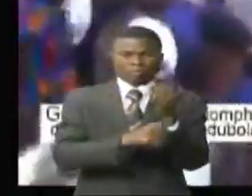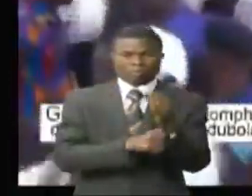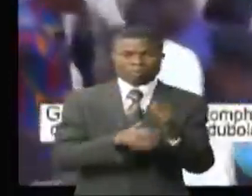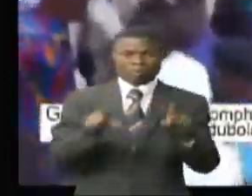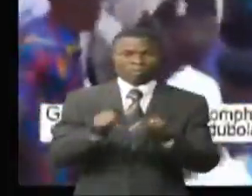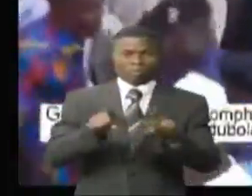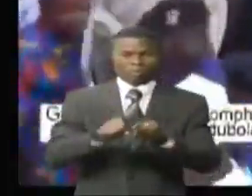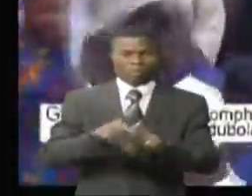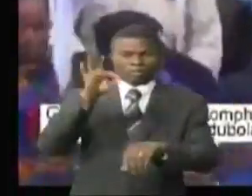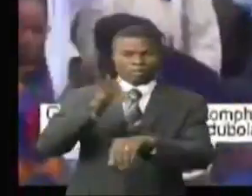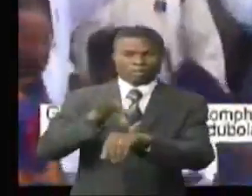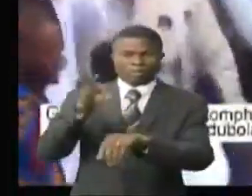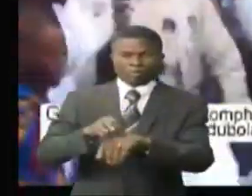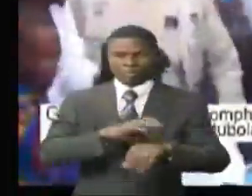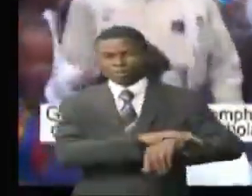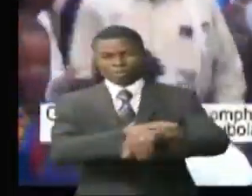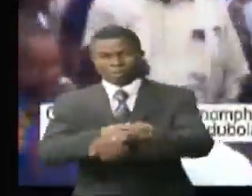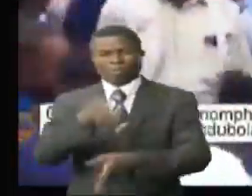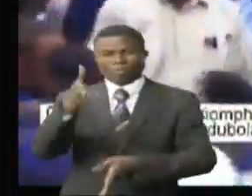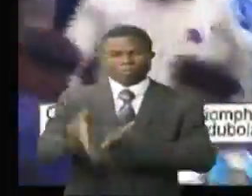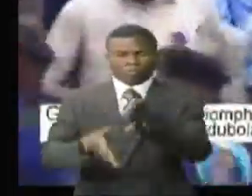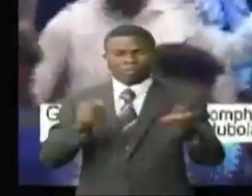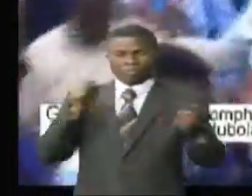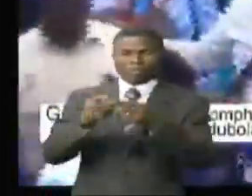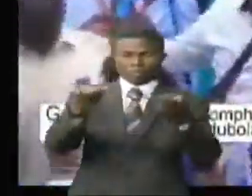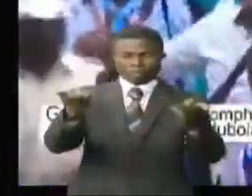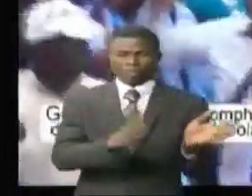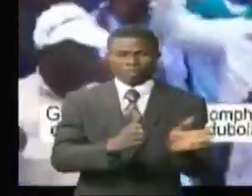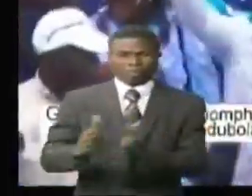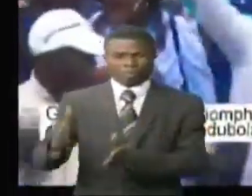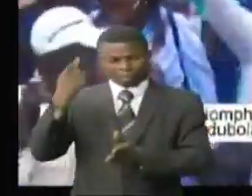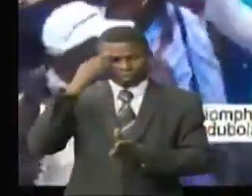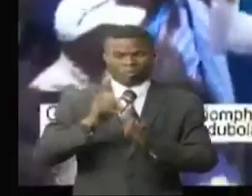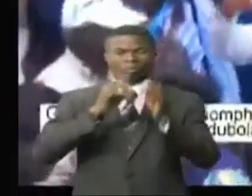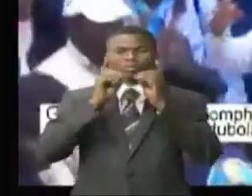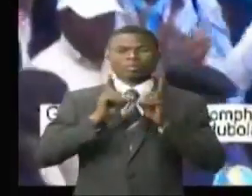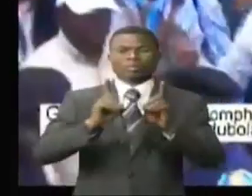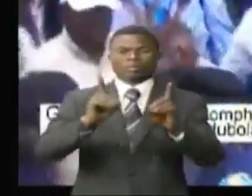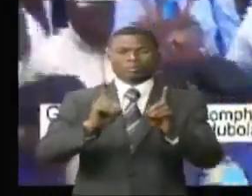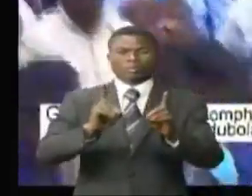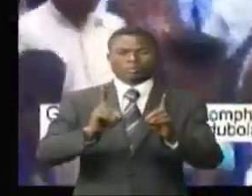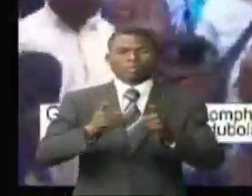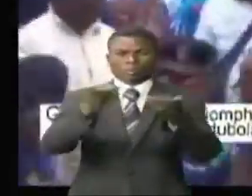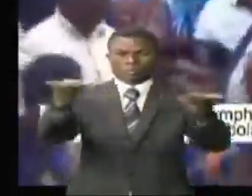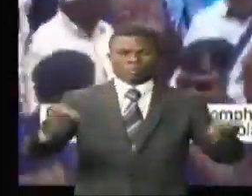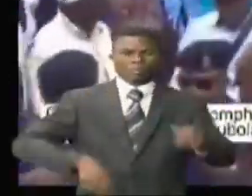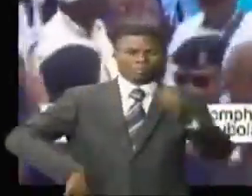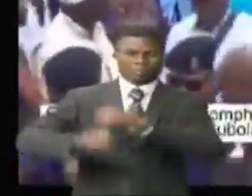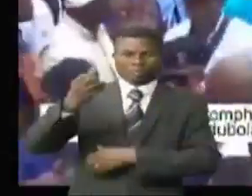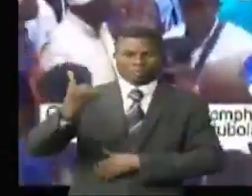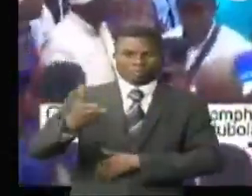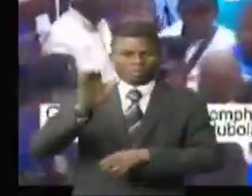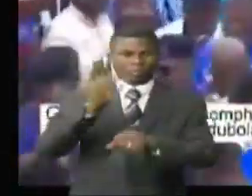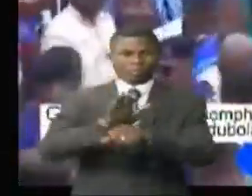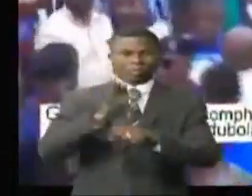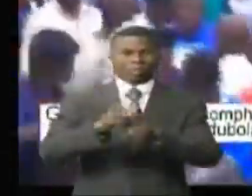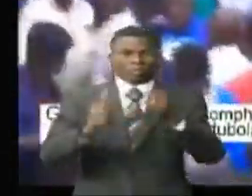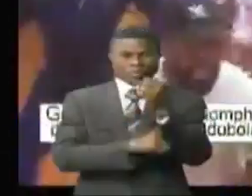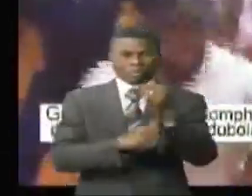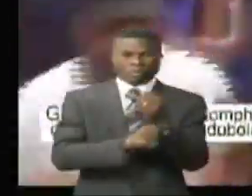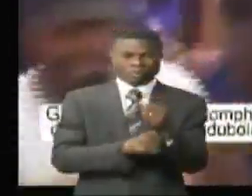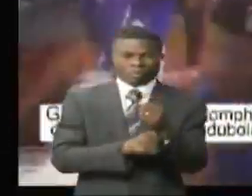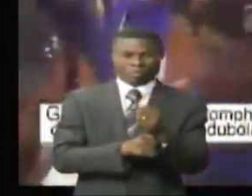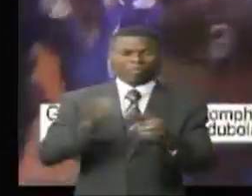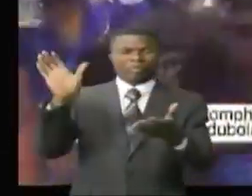essaim d'abeilles l'a accompagnée à pied sur les lieux prévus pour le rassemblement, à savoir le terrain Kermesse. Cette foule n'a cessé de scander